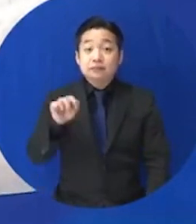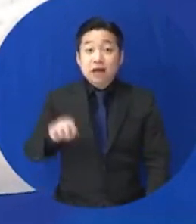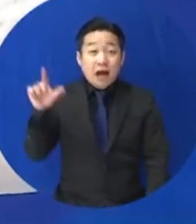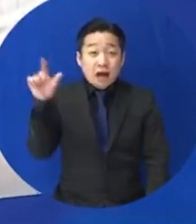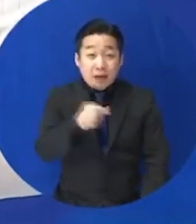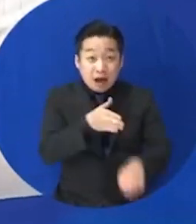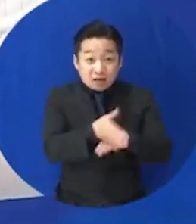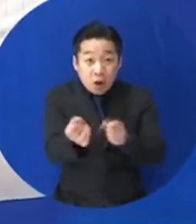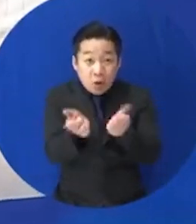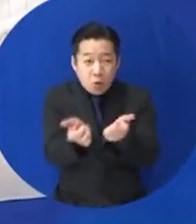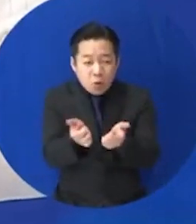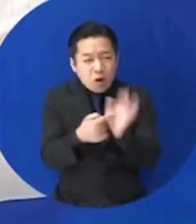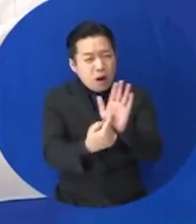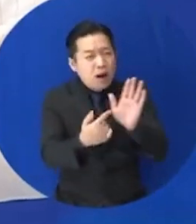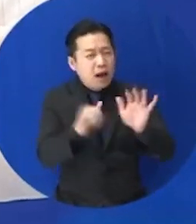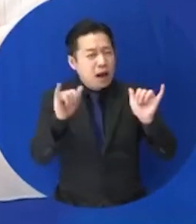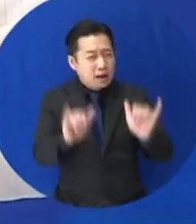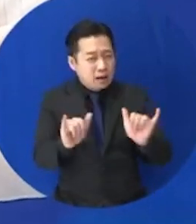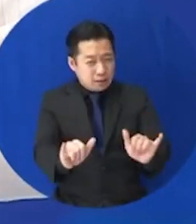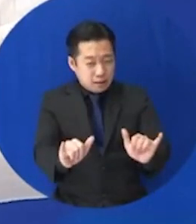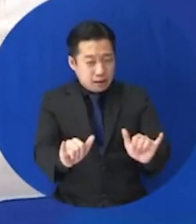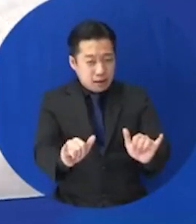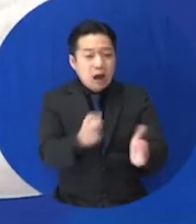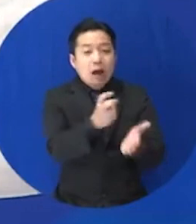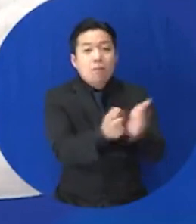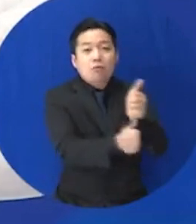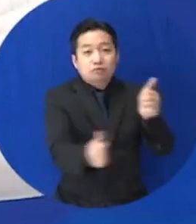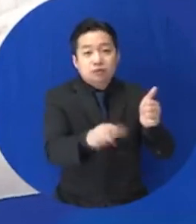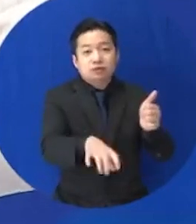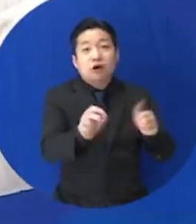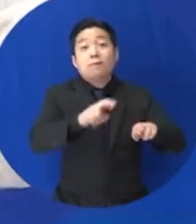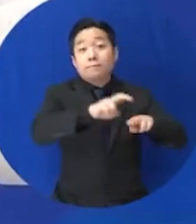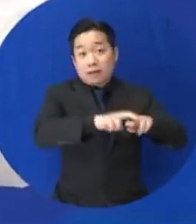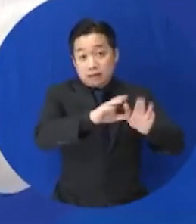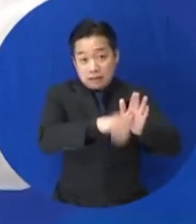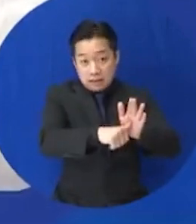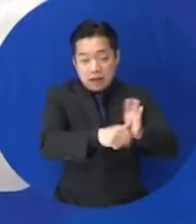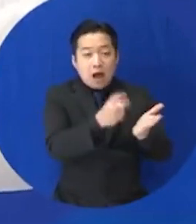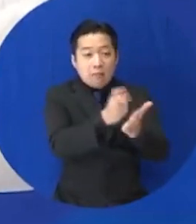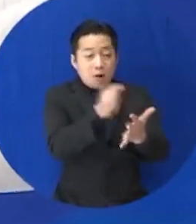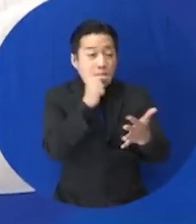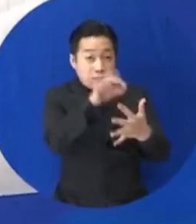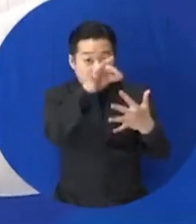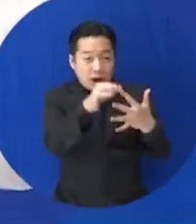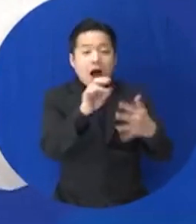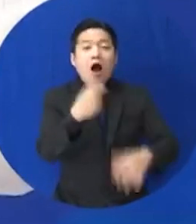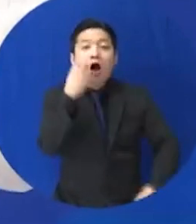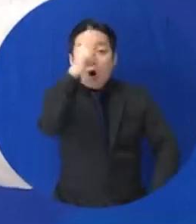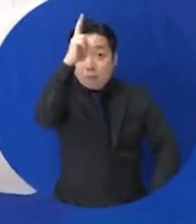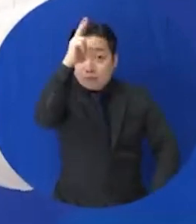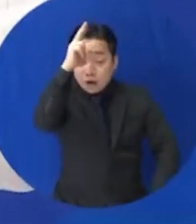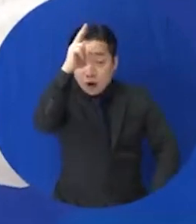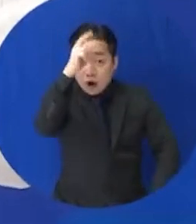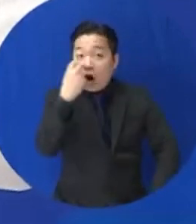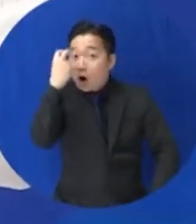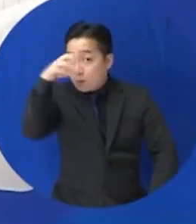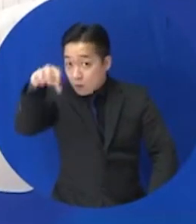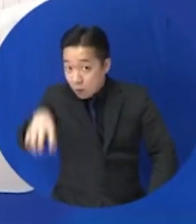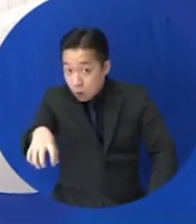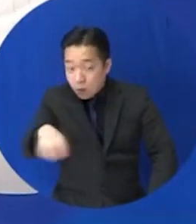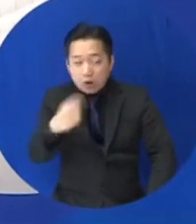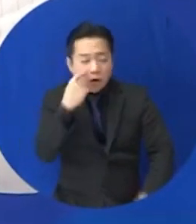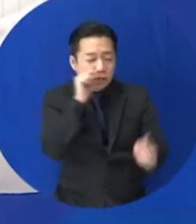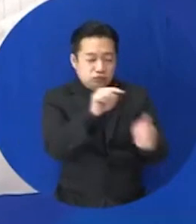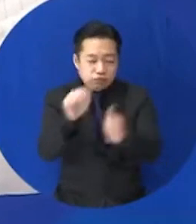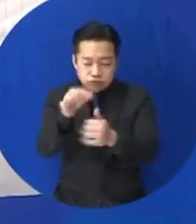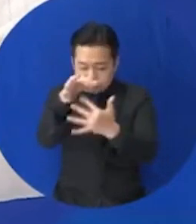조절 이런 게 나올까 봐 미리 제가 네. 법무부 장관 임기 초반에 검경 수사권 조정에 따른 수사 준칙에 심혈을 기울였어요.